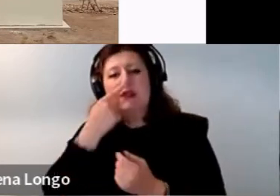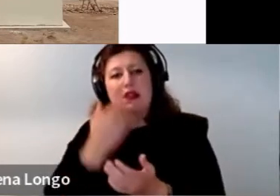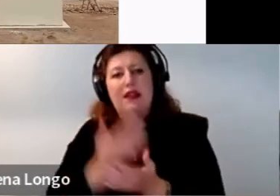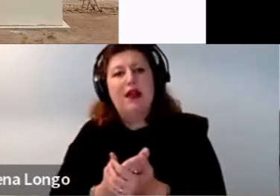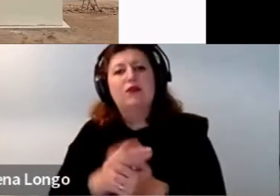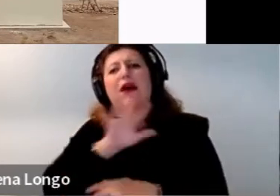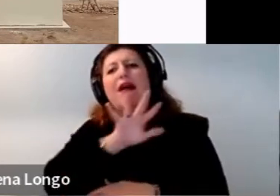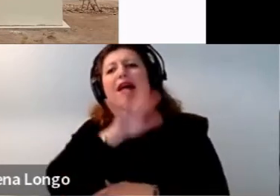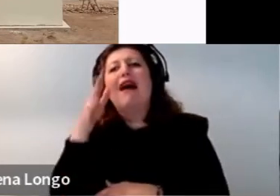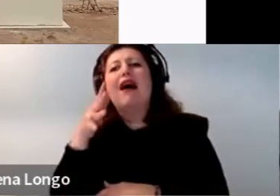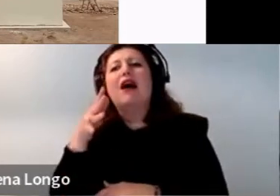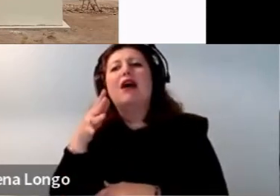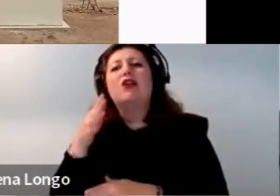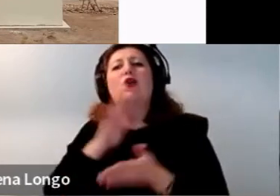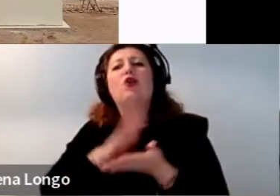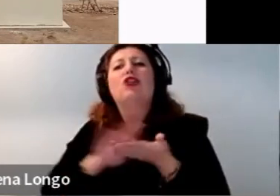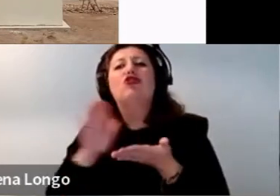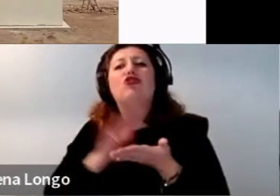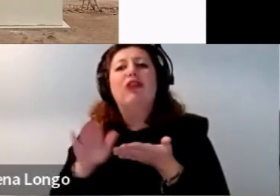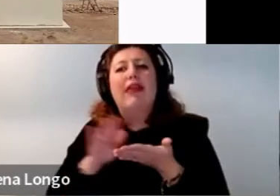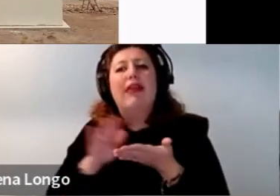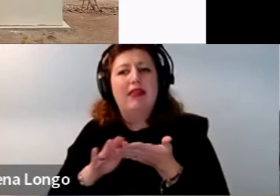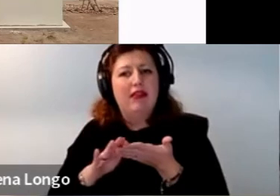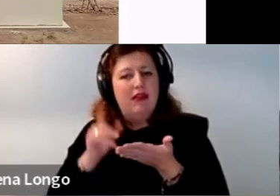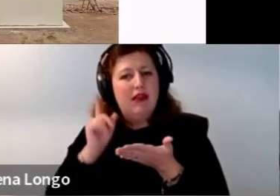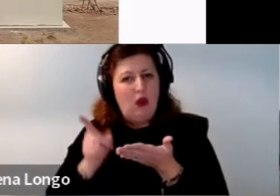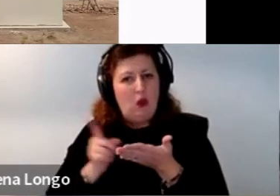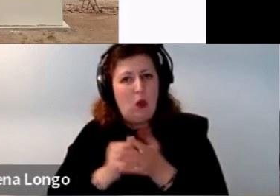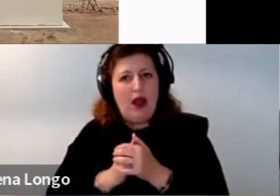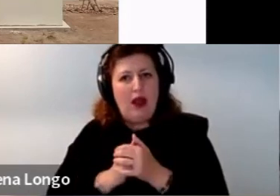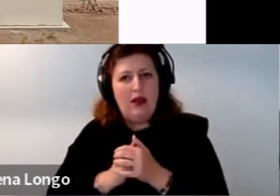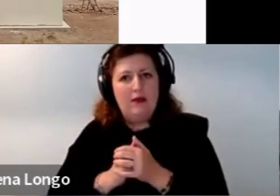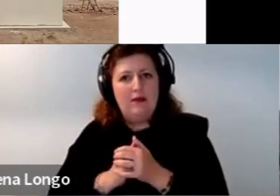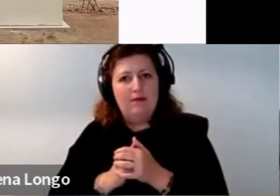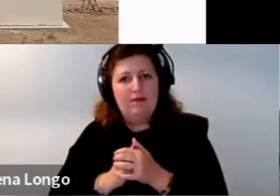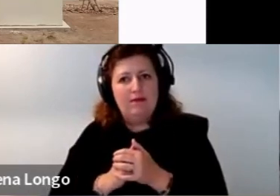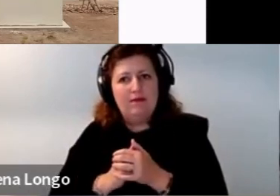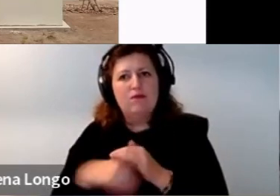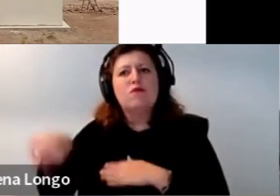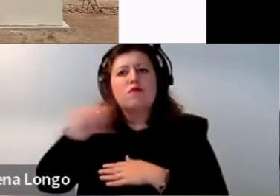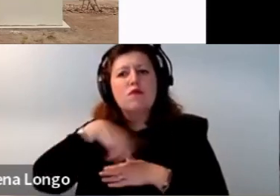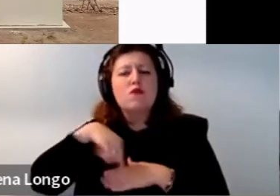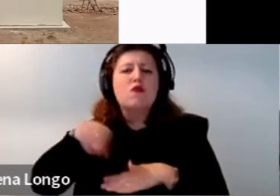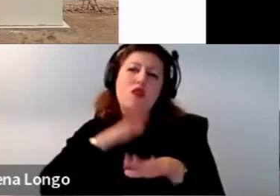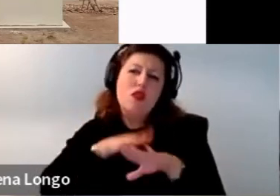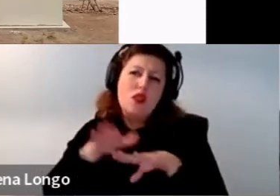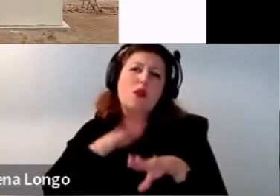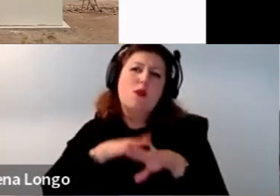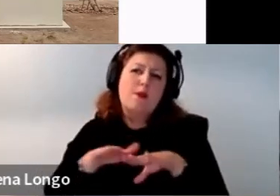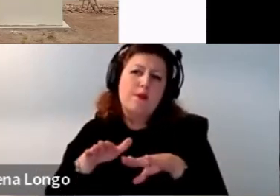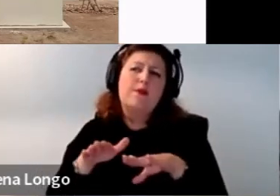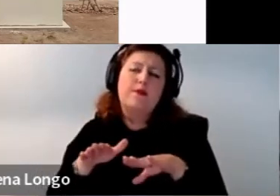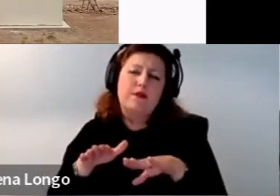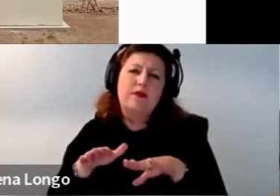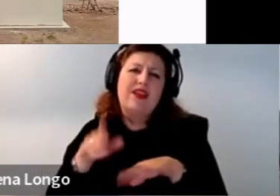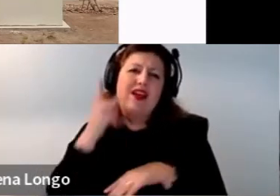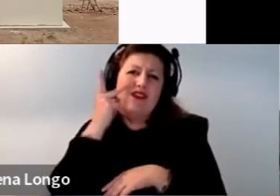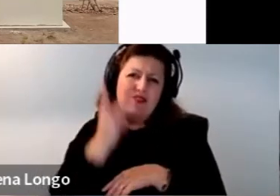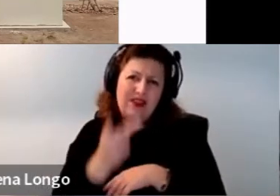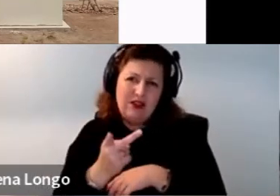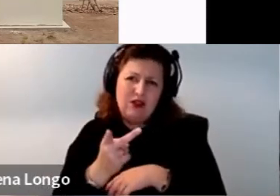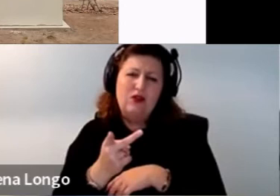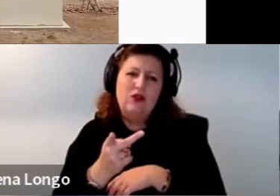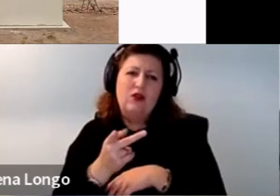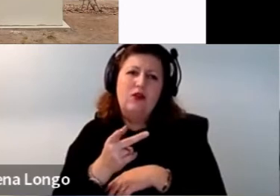all'igiene è che quello che abbiamo visto molto spesso è che non c'è gestione delle